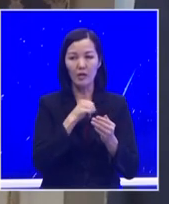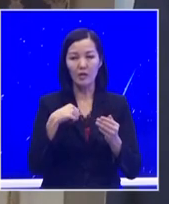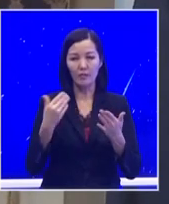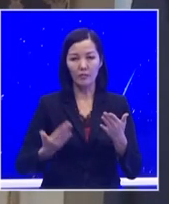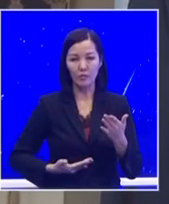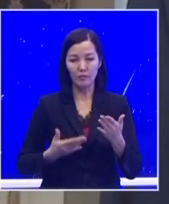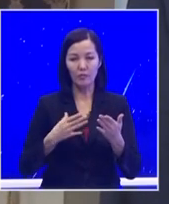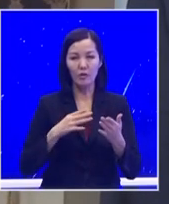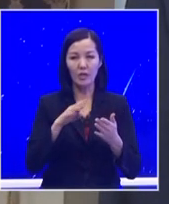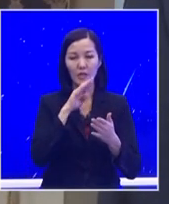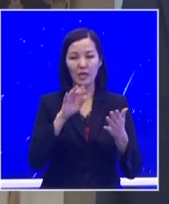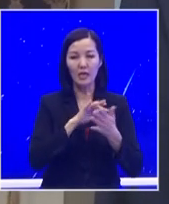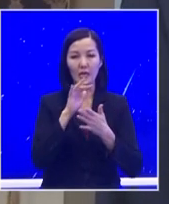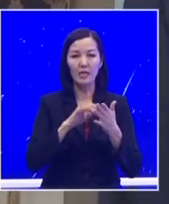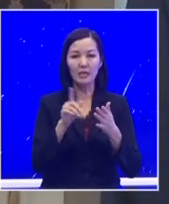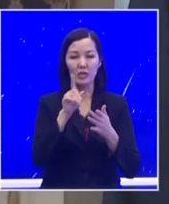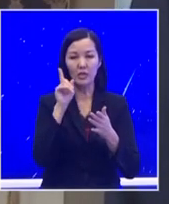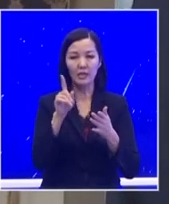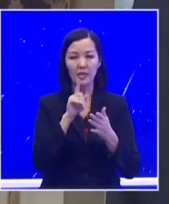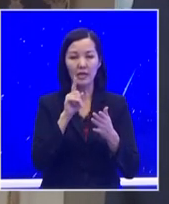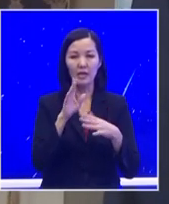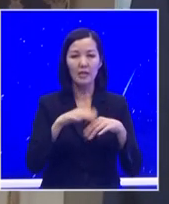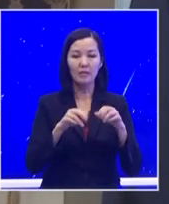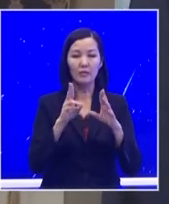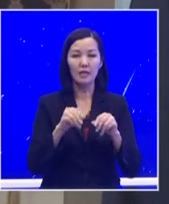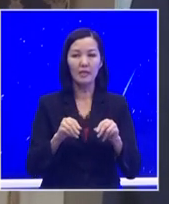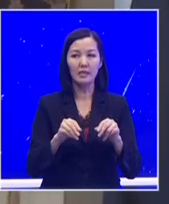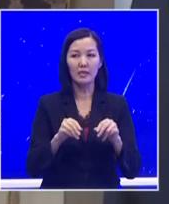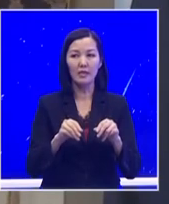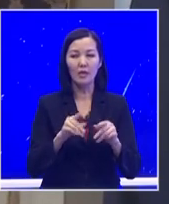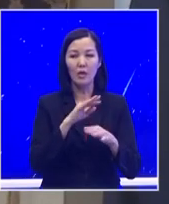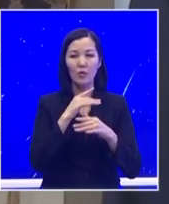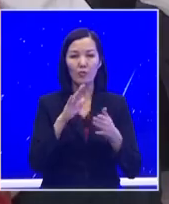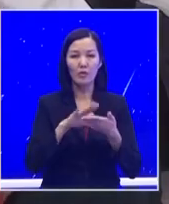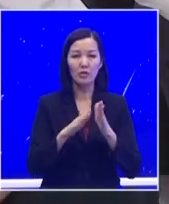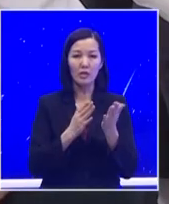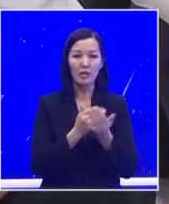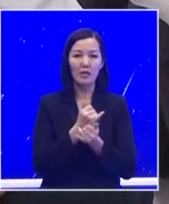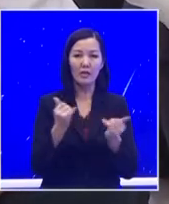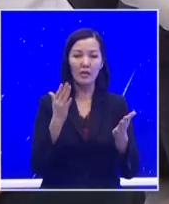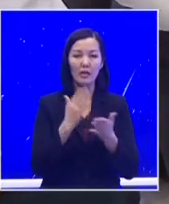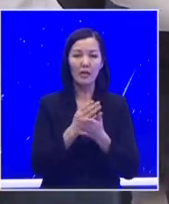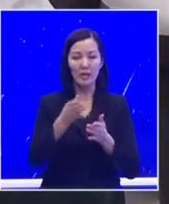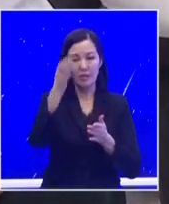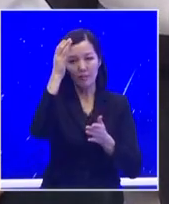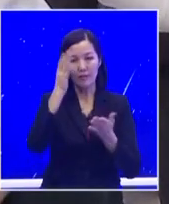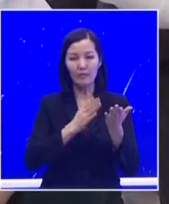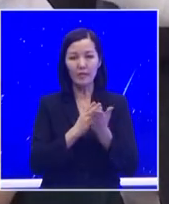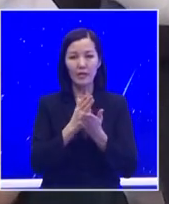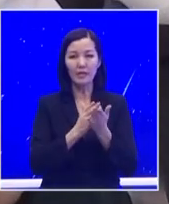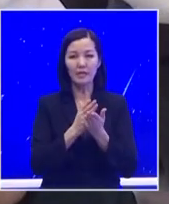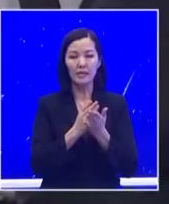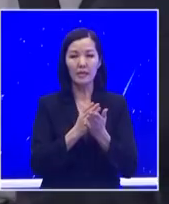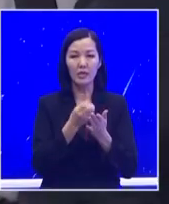жатырмын. Текелі қаласында жастарға, осы жас мамандарға көптеген жағдайлар жасалып жатыр. Білім саласында да игі жаңалықтар